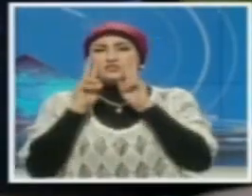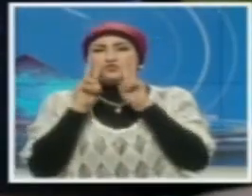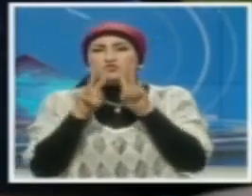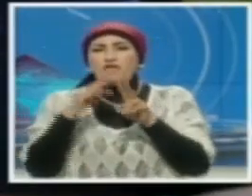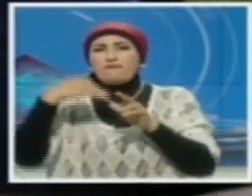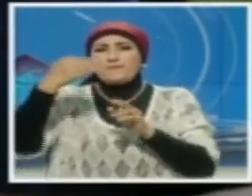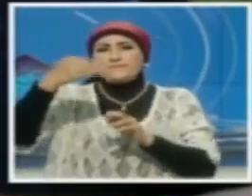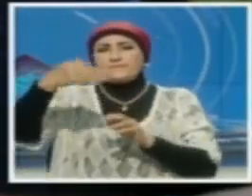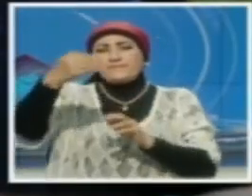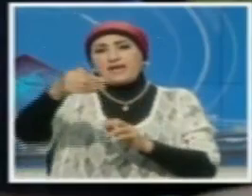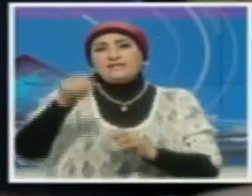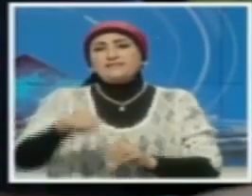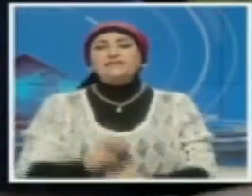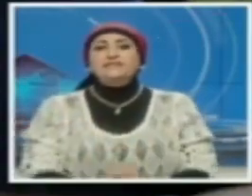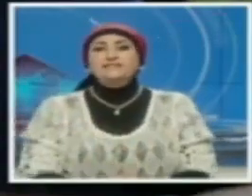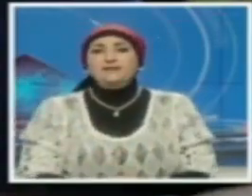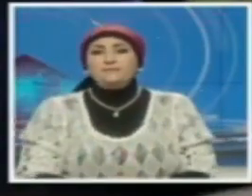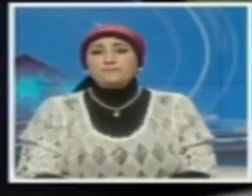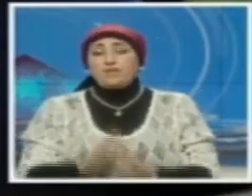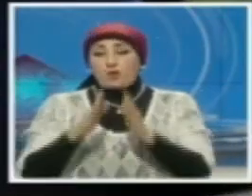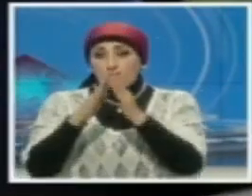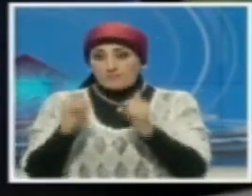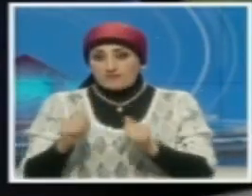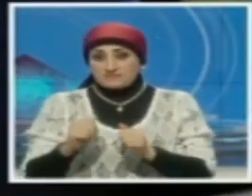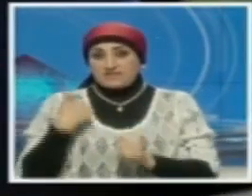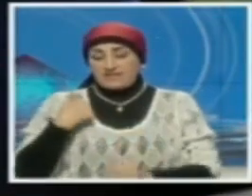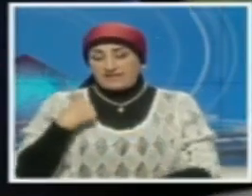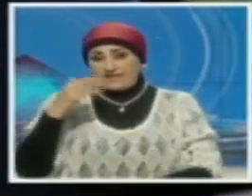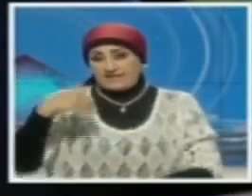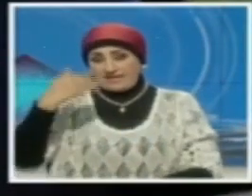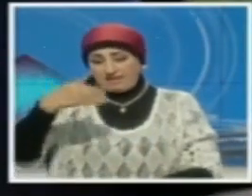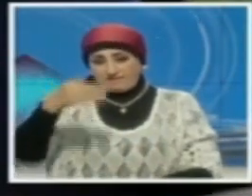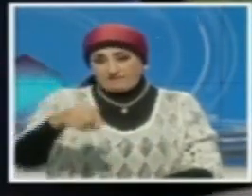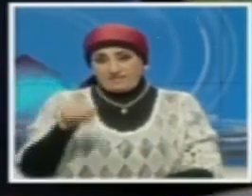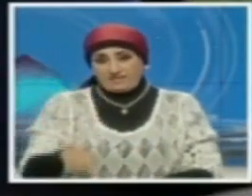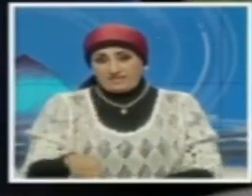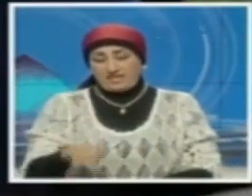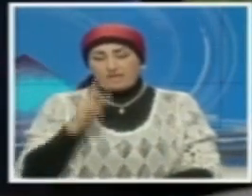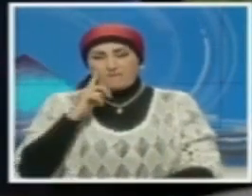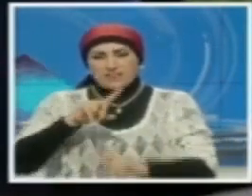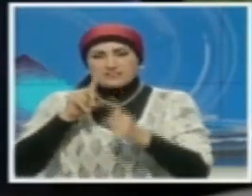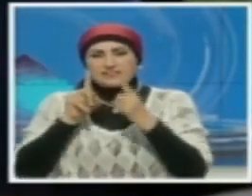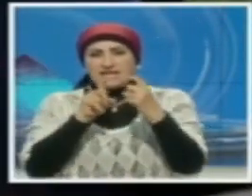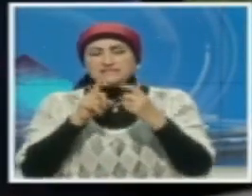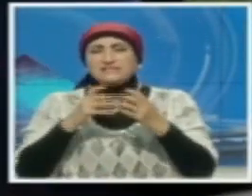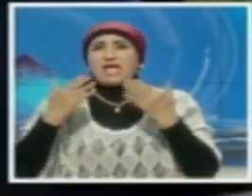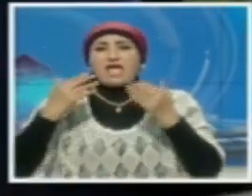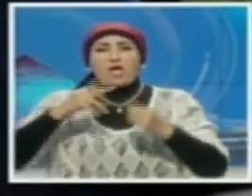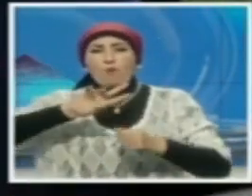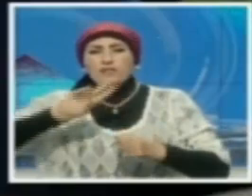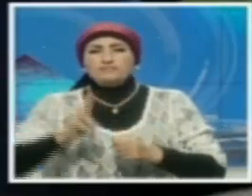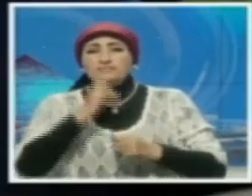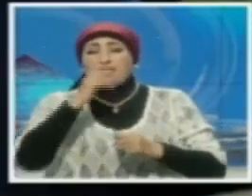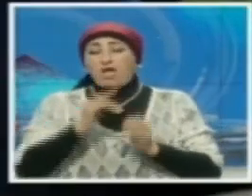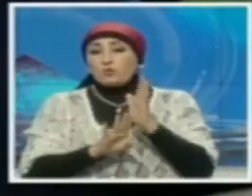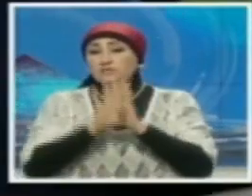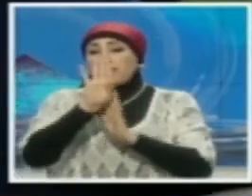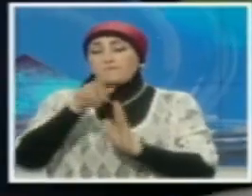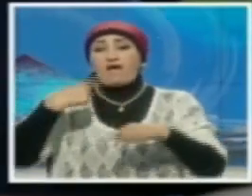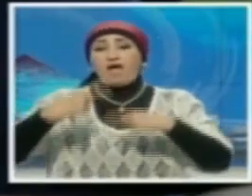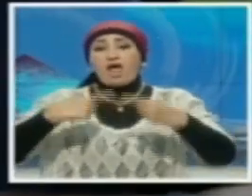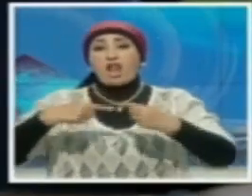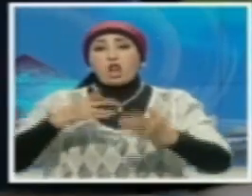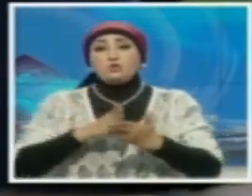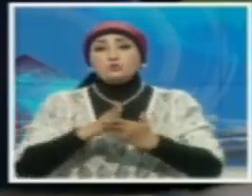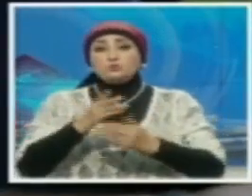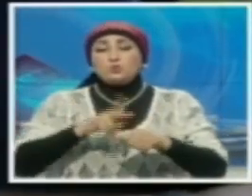مستقبلية لمصر خلال الفترة القادمة من تحديات المناخ وتحقيق التنمية المستدامة،